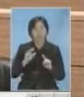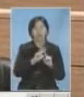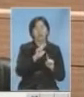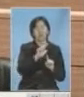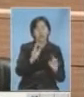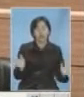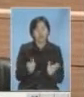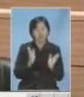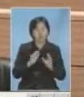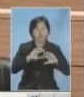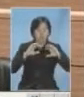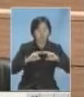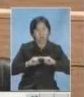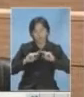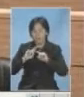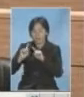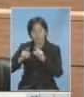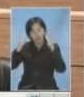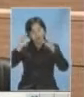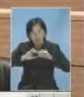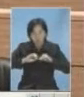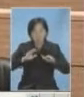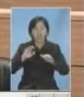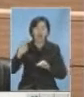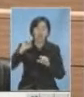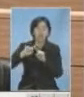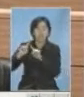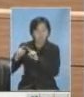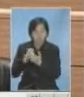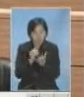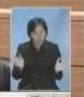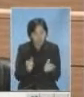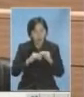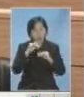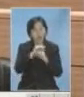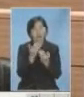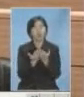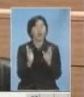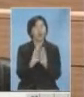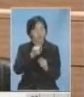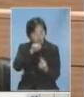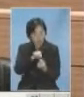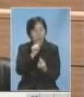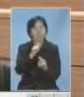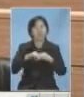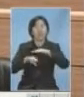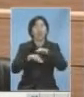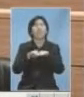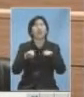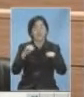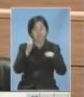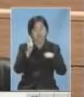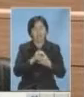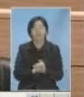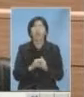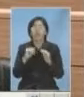ให้หน่วยงานและเอกชนเป็นแหล่งความรู้หรือสารประกอบการต่างๆสนับสนุนให้มีโครงการต่างๆสำหรับครอบครัวอย่างเหมาะสมมีมาตรฐานต่